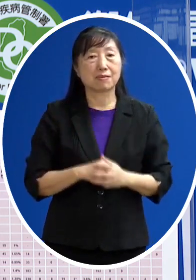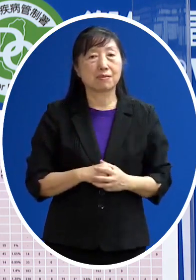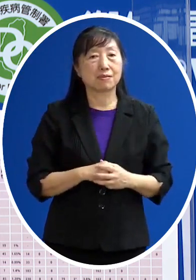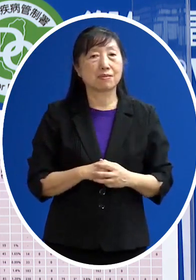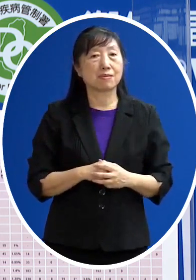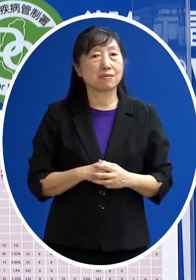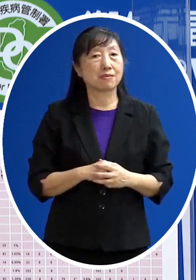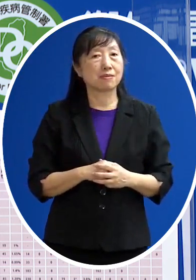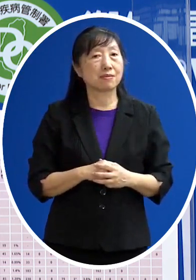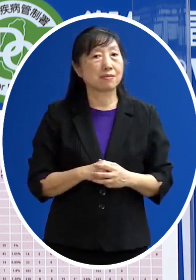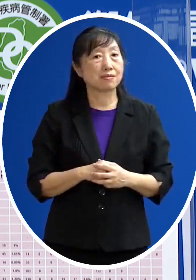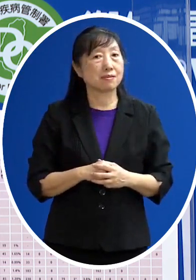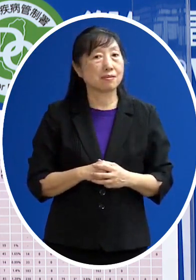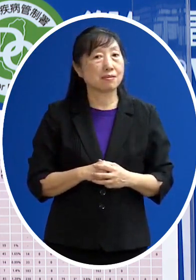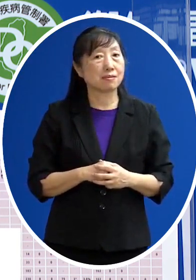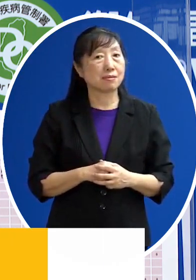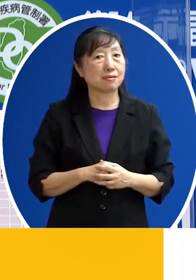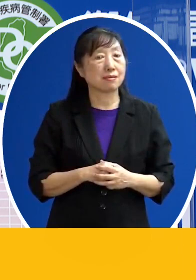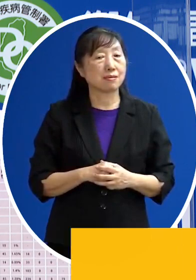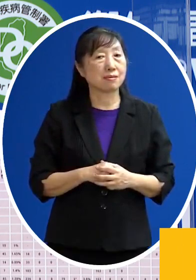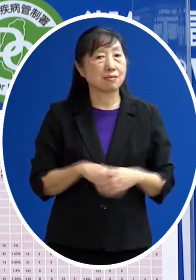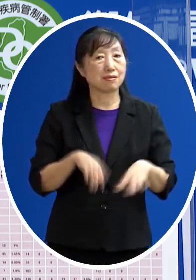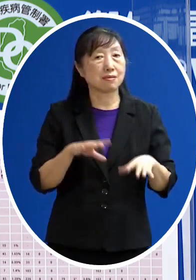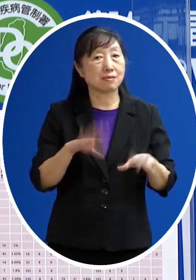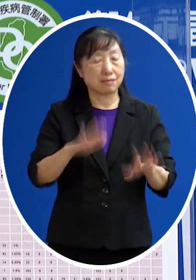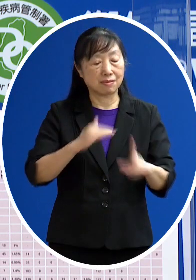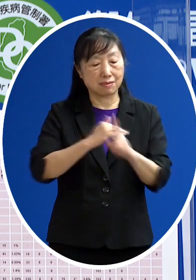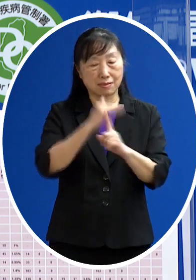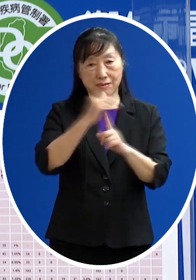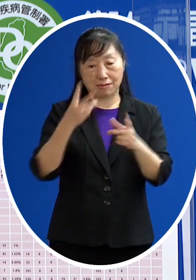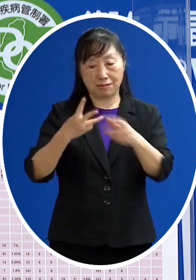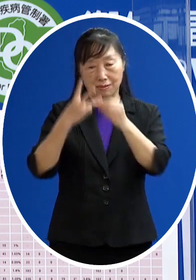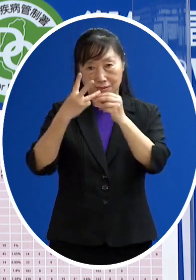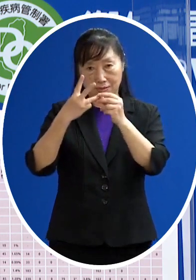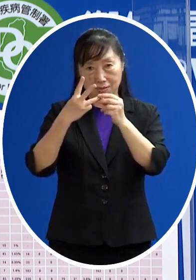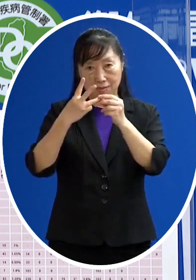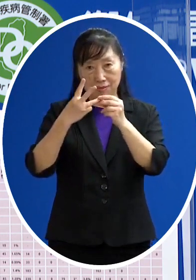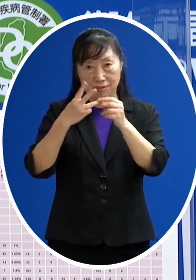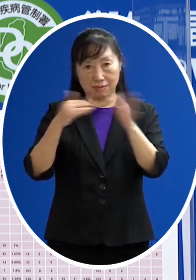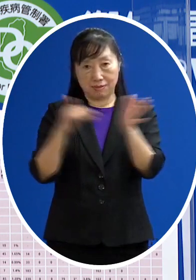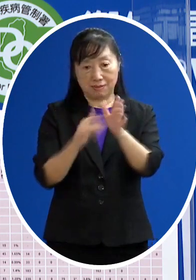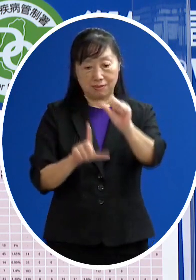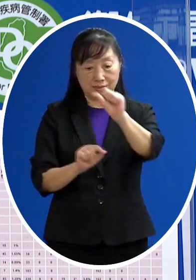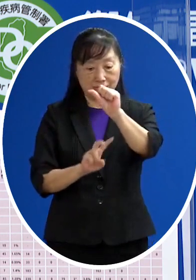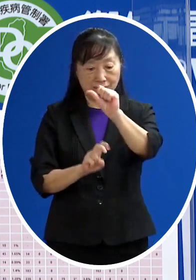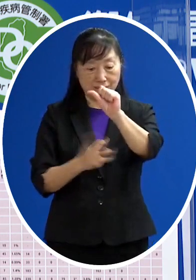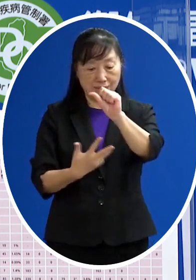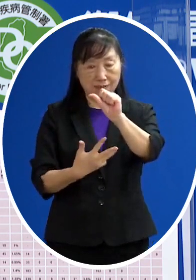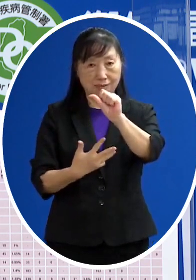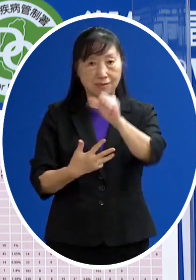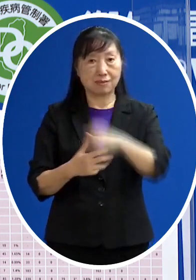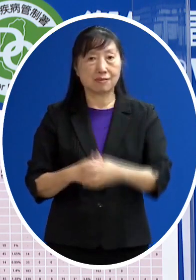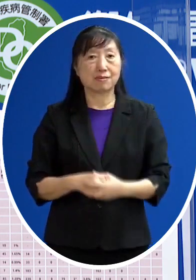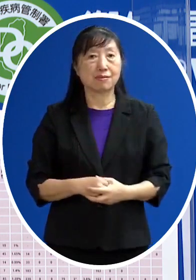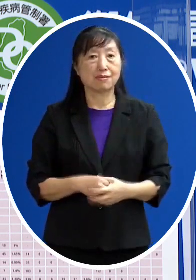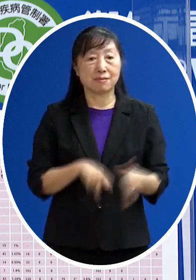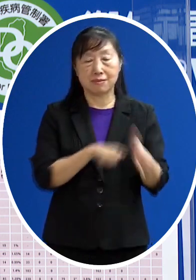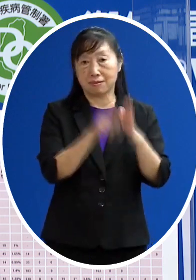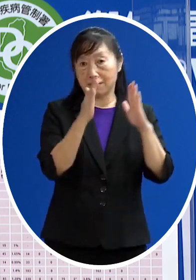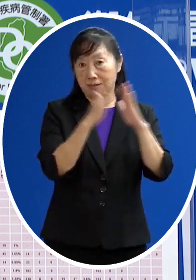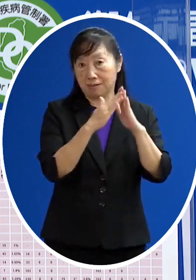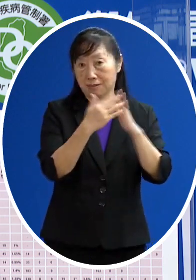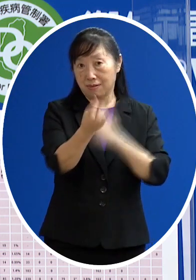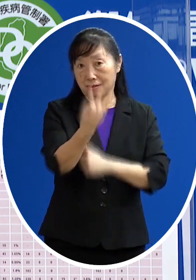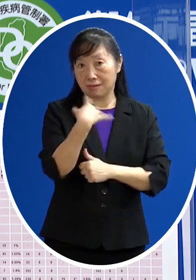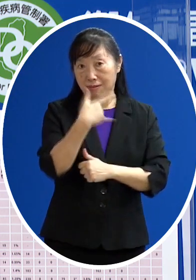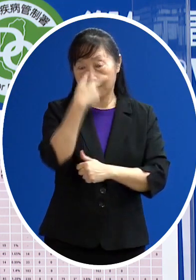这个哈是不是到第三级哈，原来宣布到5月28号。那专家已经建议我